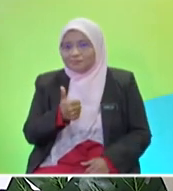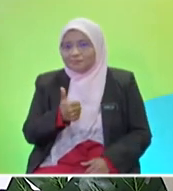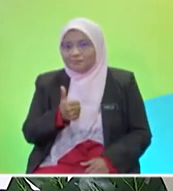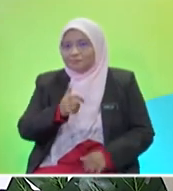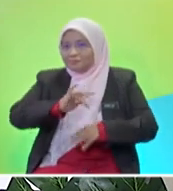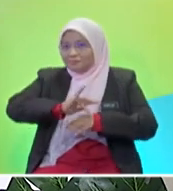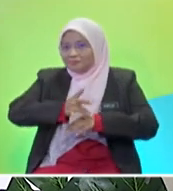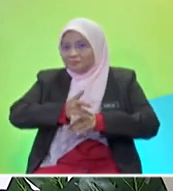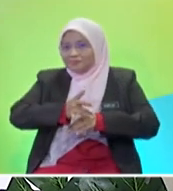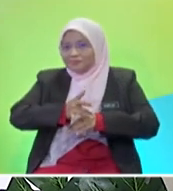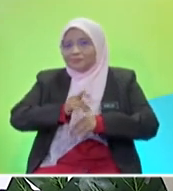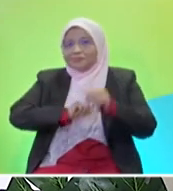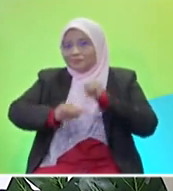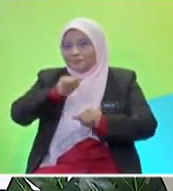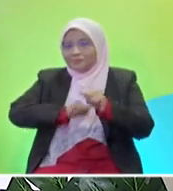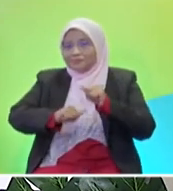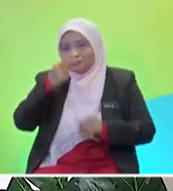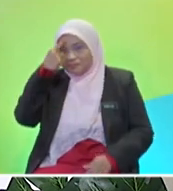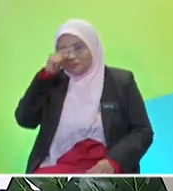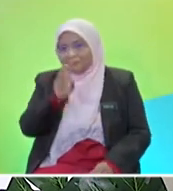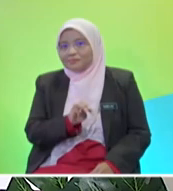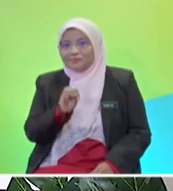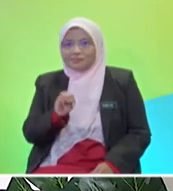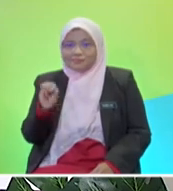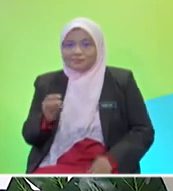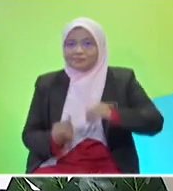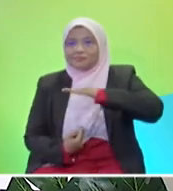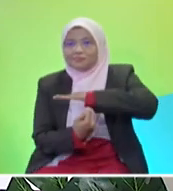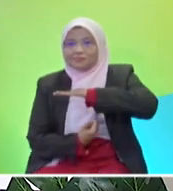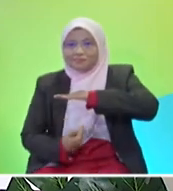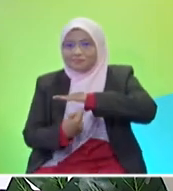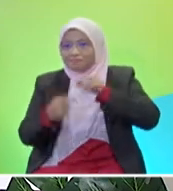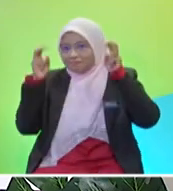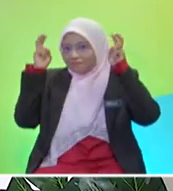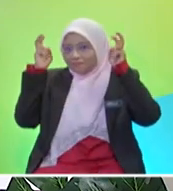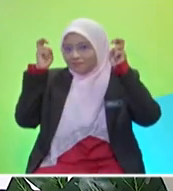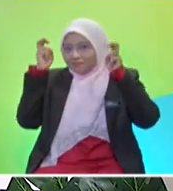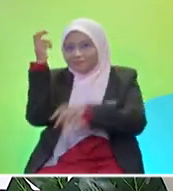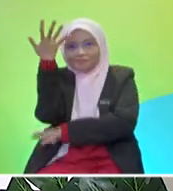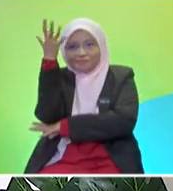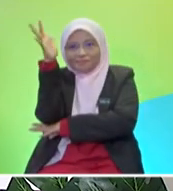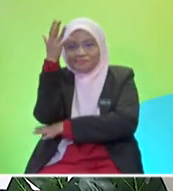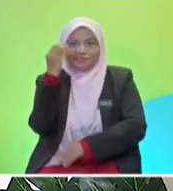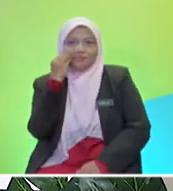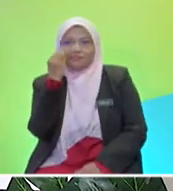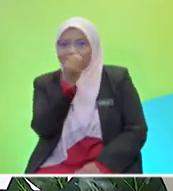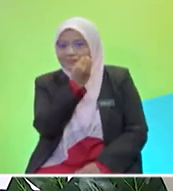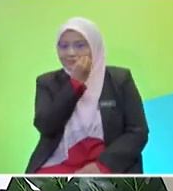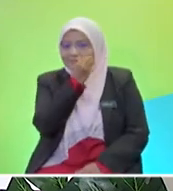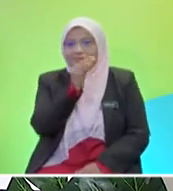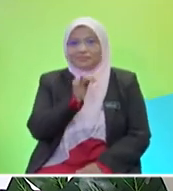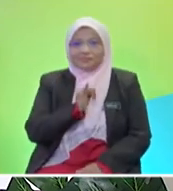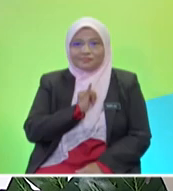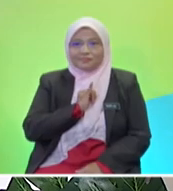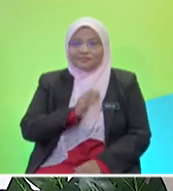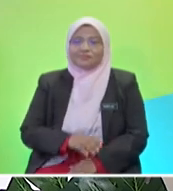awal untuk murid-murid prasekolah dengan tajuknya Pokok Bunga Saya. Dan hari ini di studio